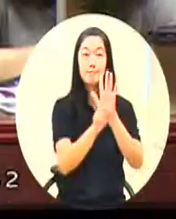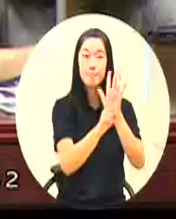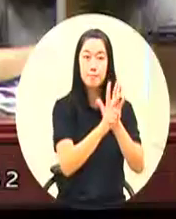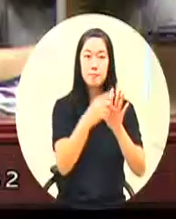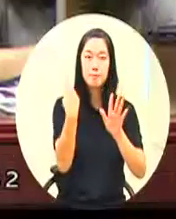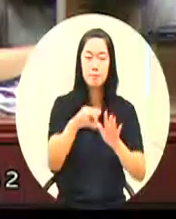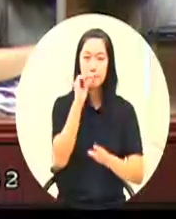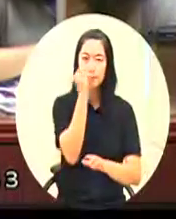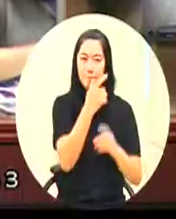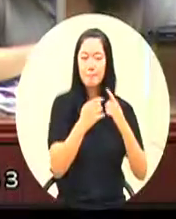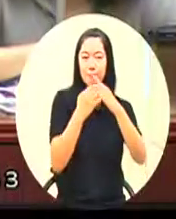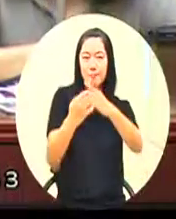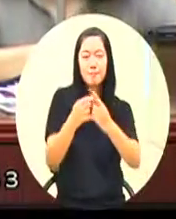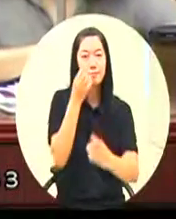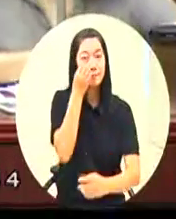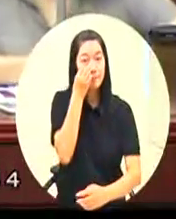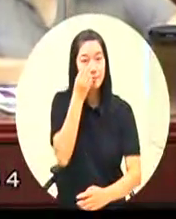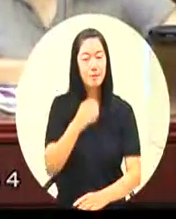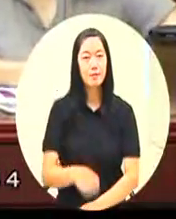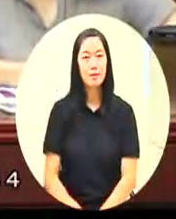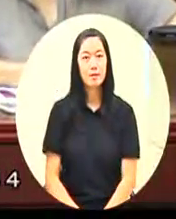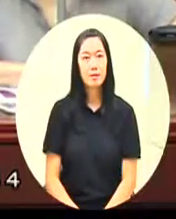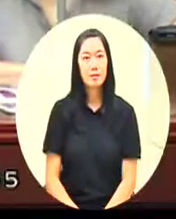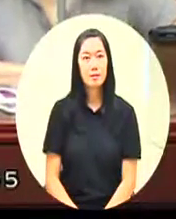别到现场来关心我们。